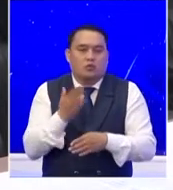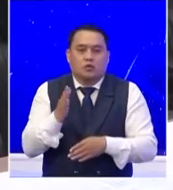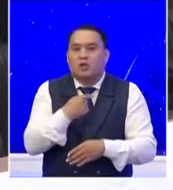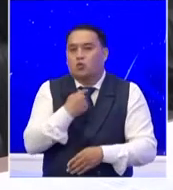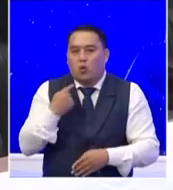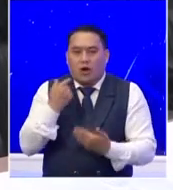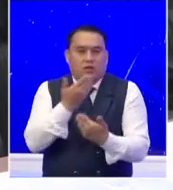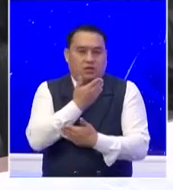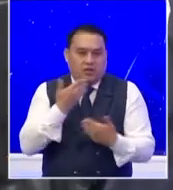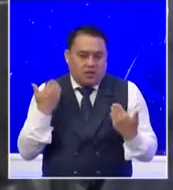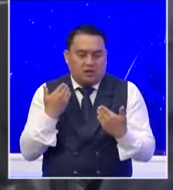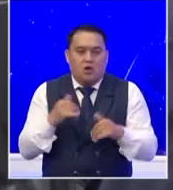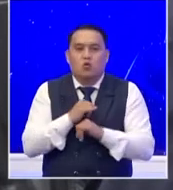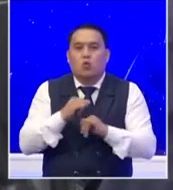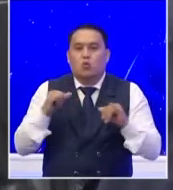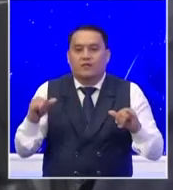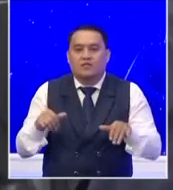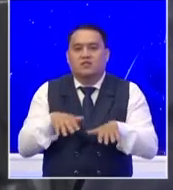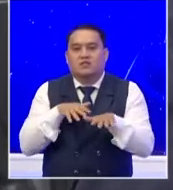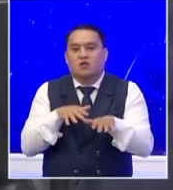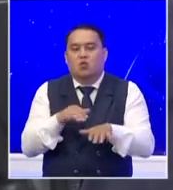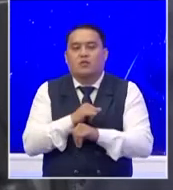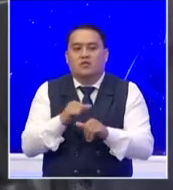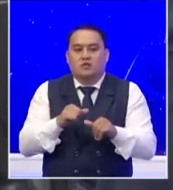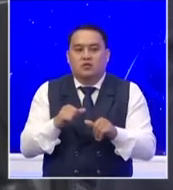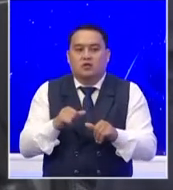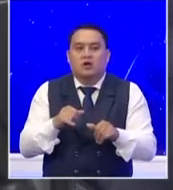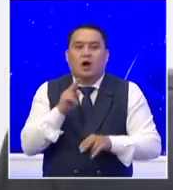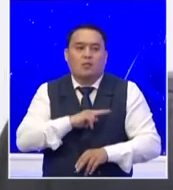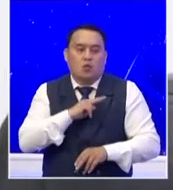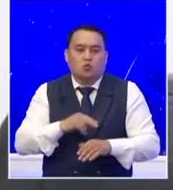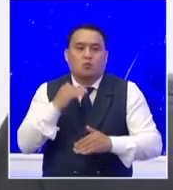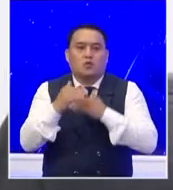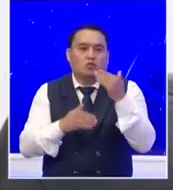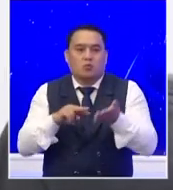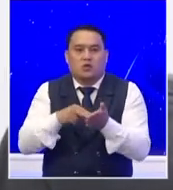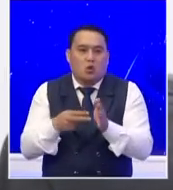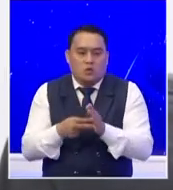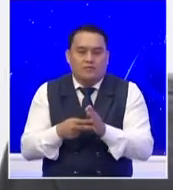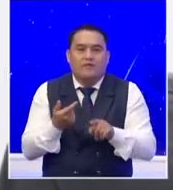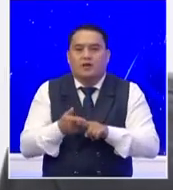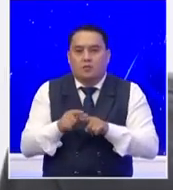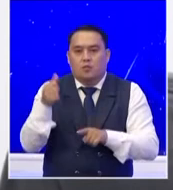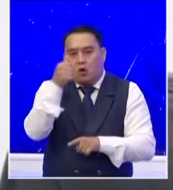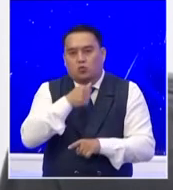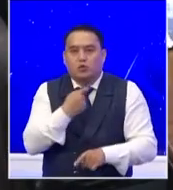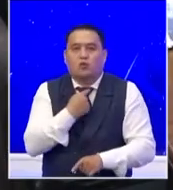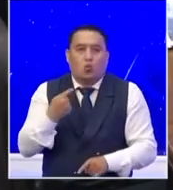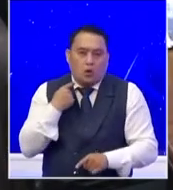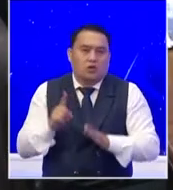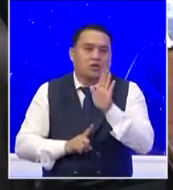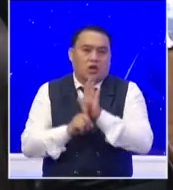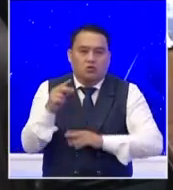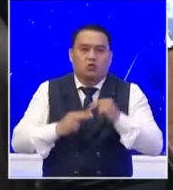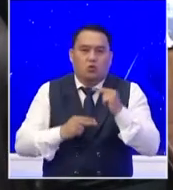нет, однако интенсивный прирост населения заставляет руководство города работать на перспективу. Уже в этом году в областном центре начнется